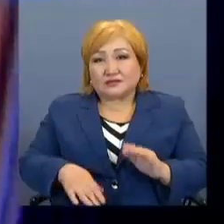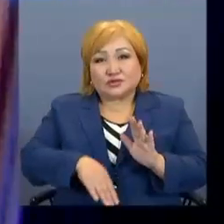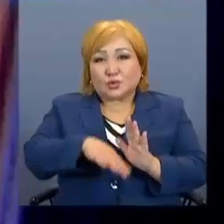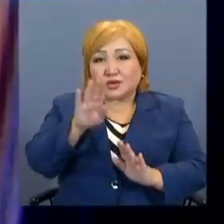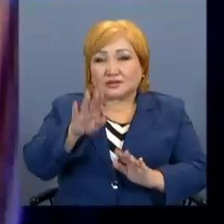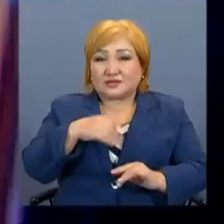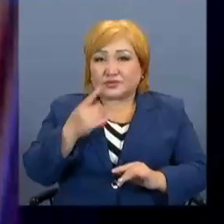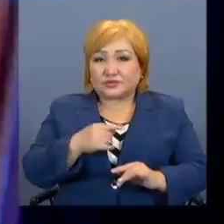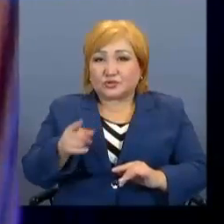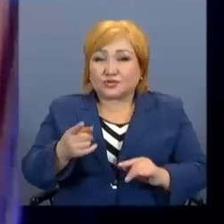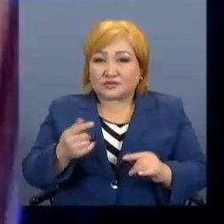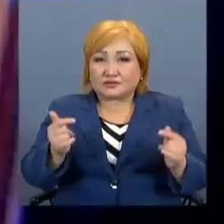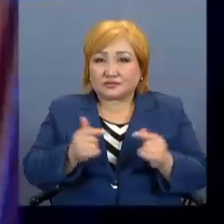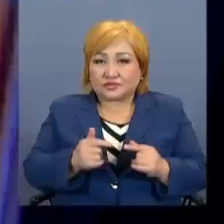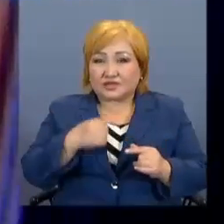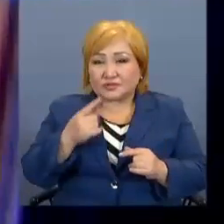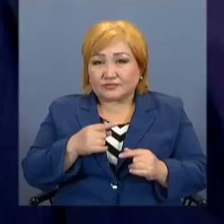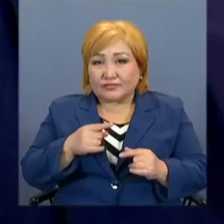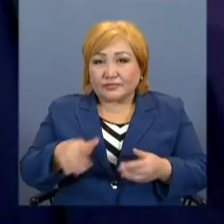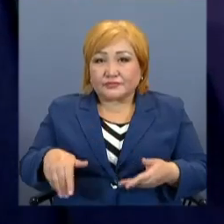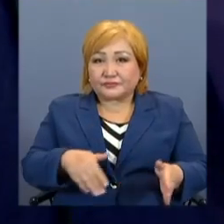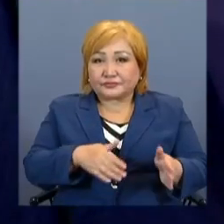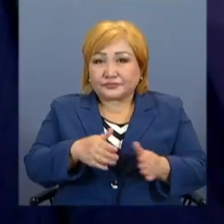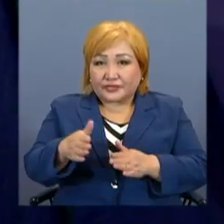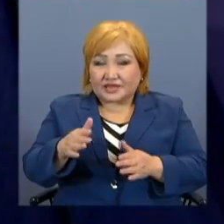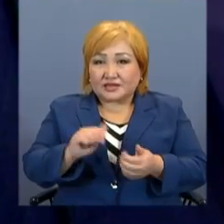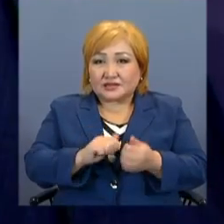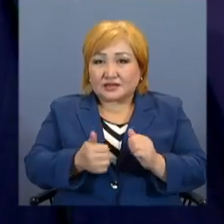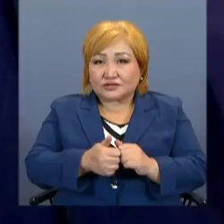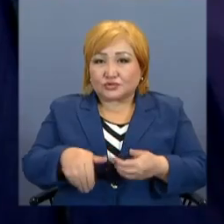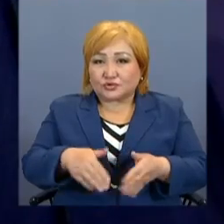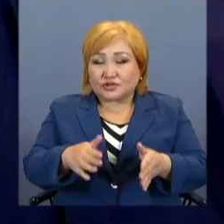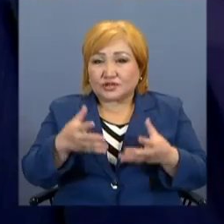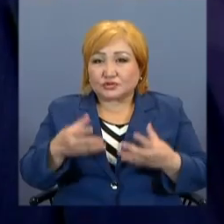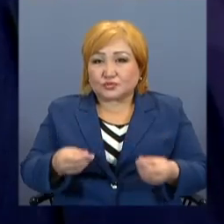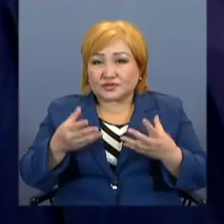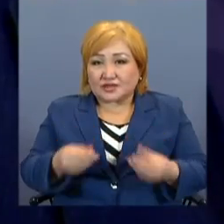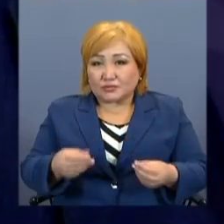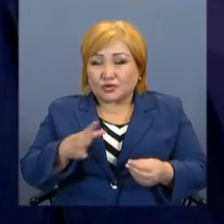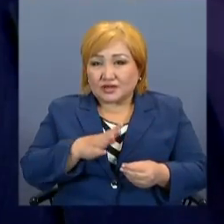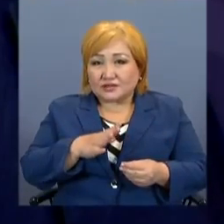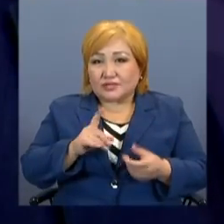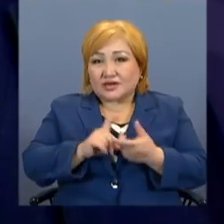дұрыстап тәптіштеп айтып берсең, жолдың, тас жолдың жұмсақ болуына байланысты ма сол мезеттерде?